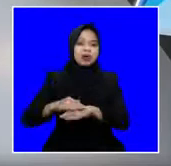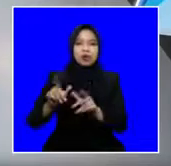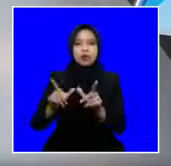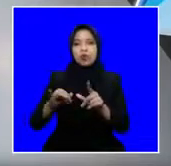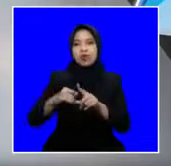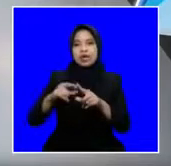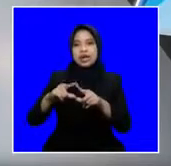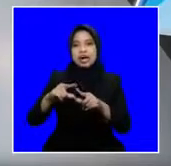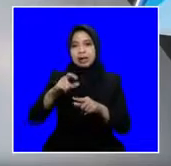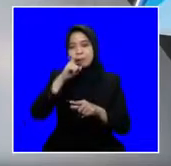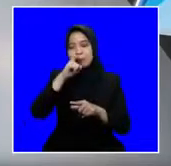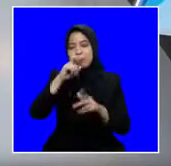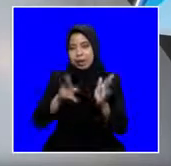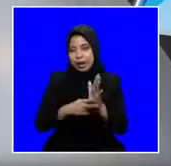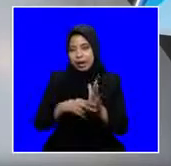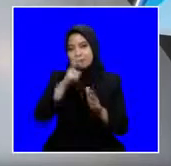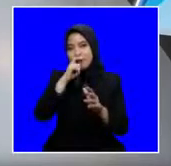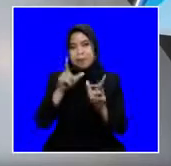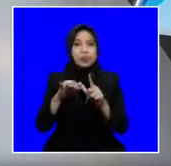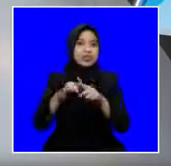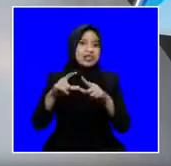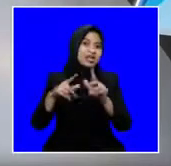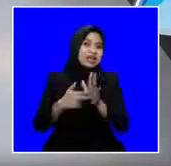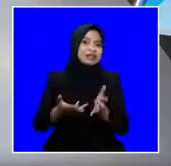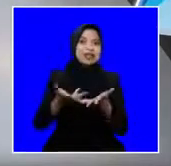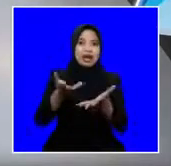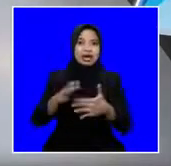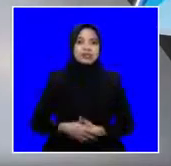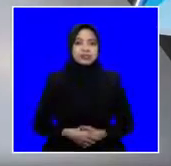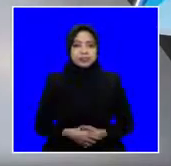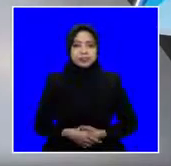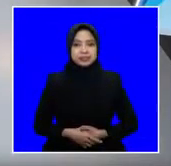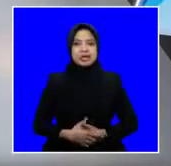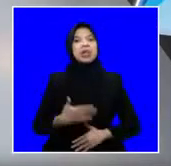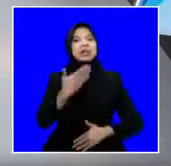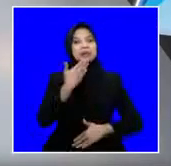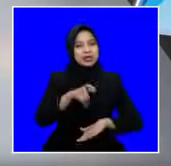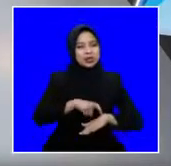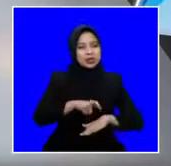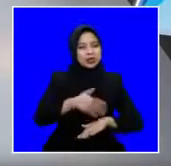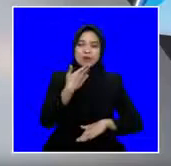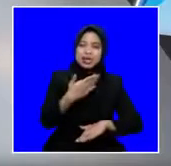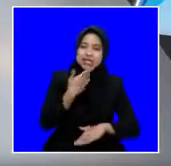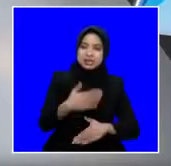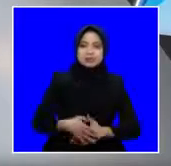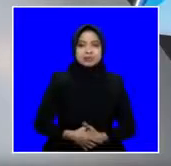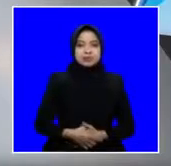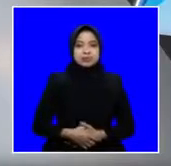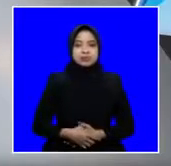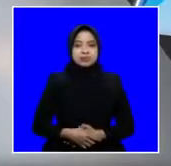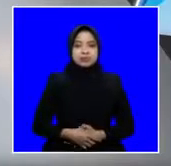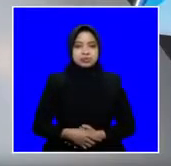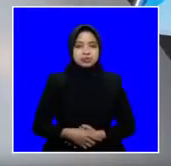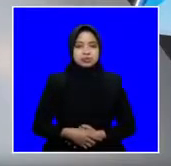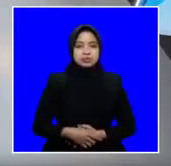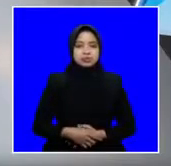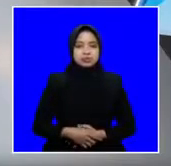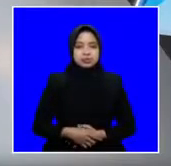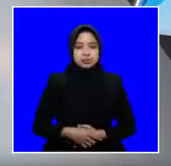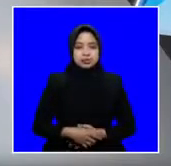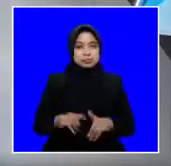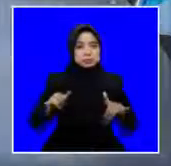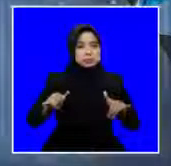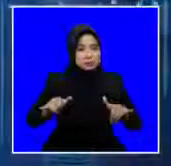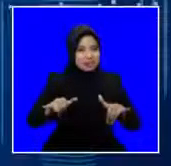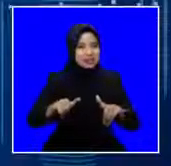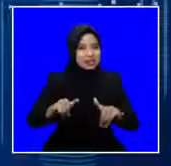Wikan Sakarinto. Pak Wikan. Terima kasih atas waktunya. Baik, mungkin ya mestinya selaras dan senada